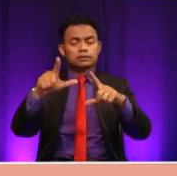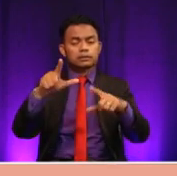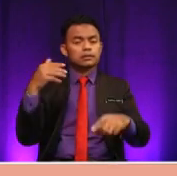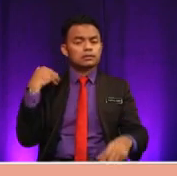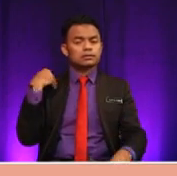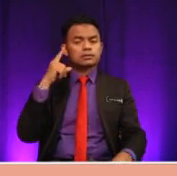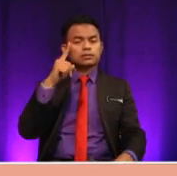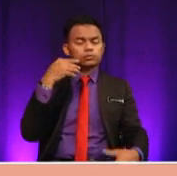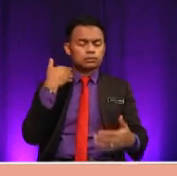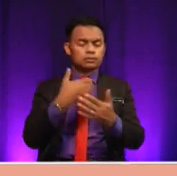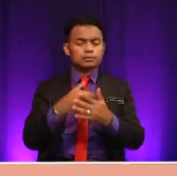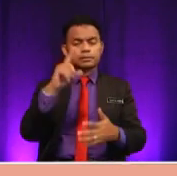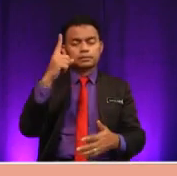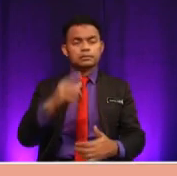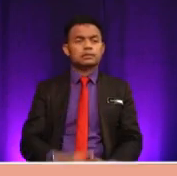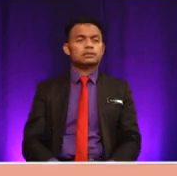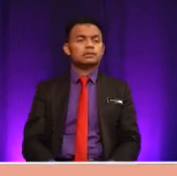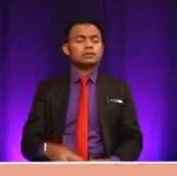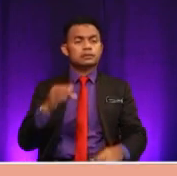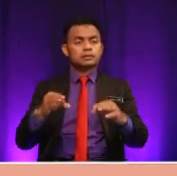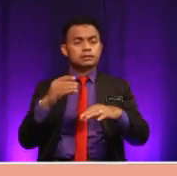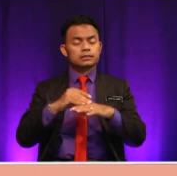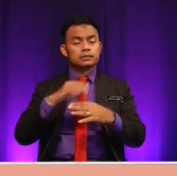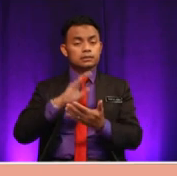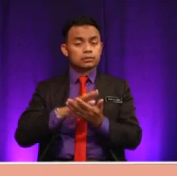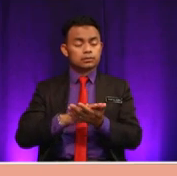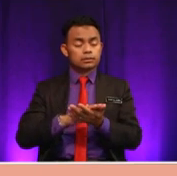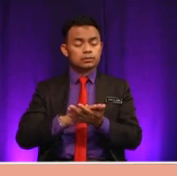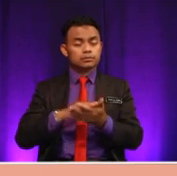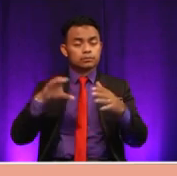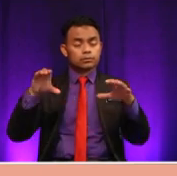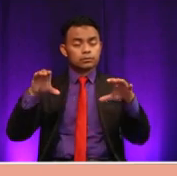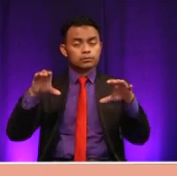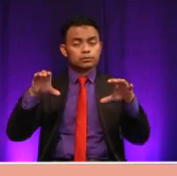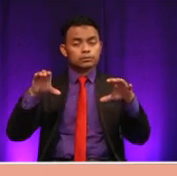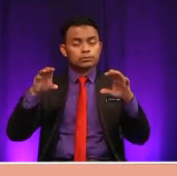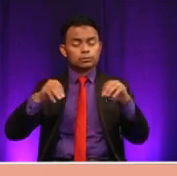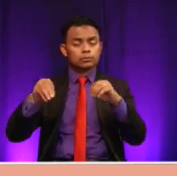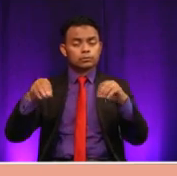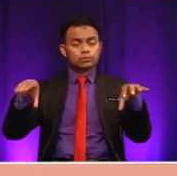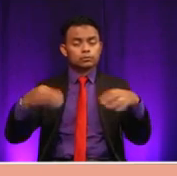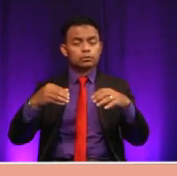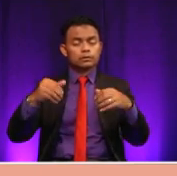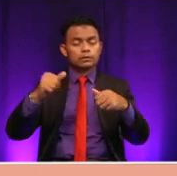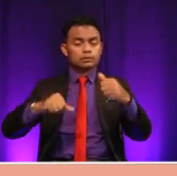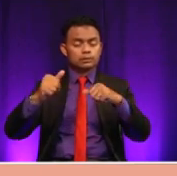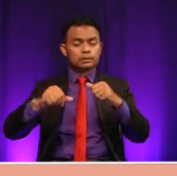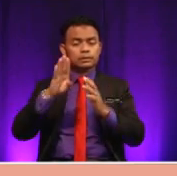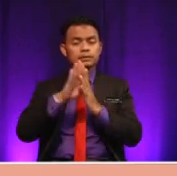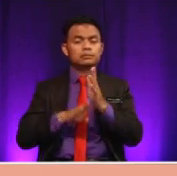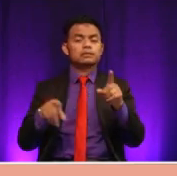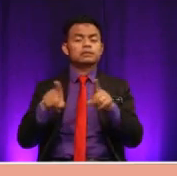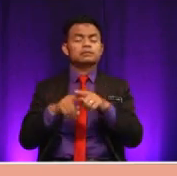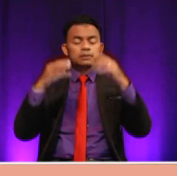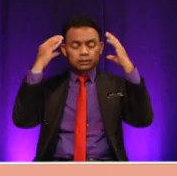Jadi kalau di sekolah belajar buat Amali bersama guru lagi Baguslah bila kita buah Amali kita lagi ingat